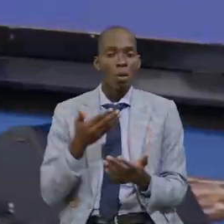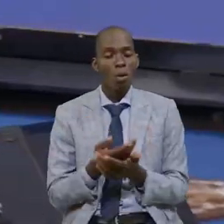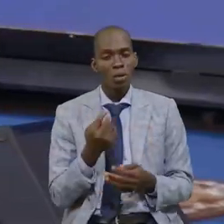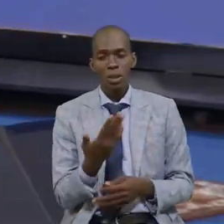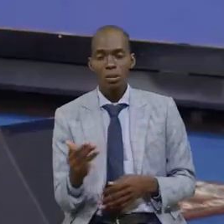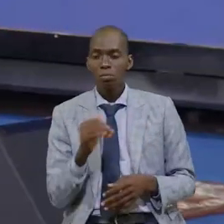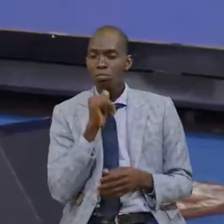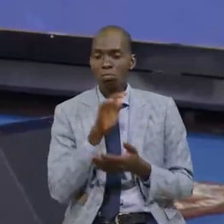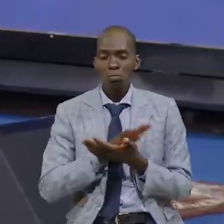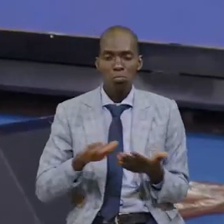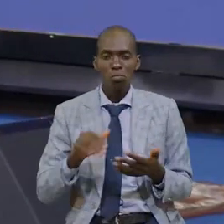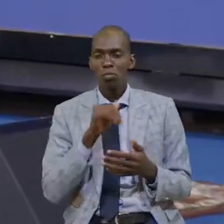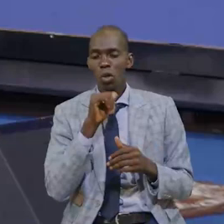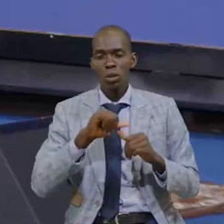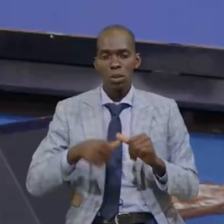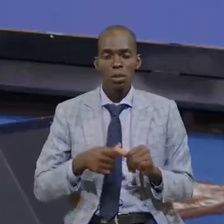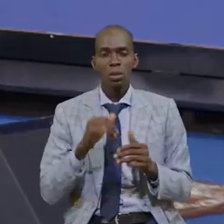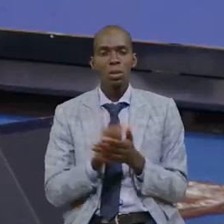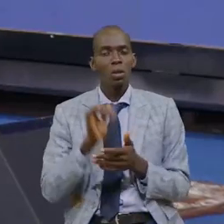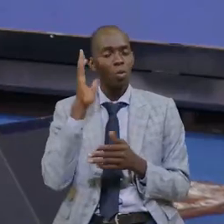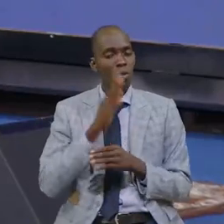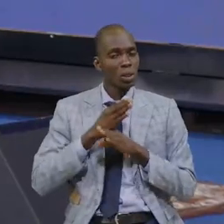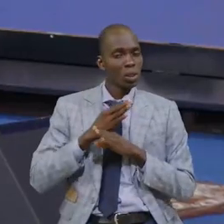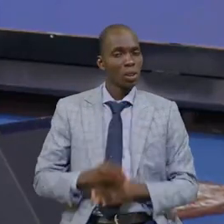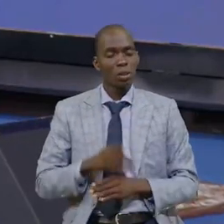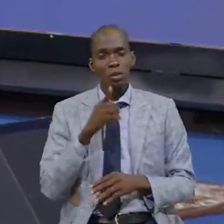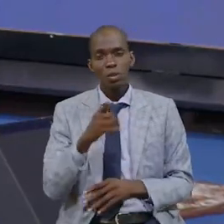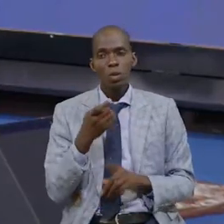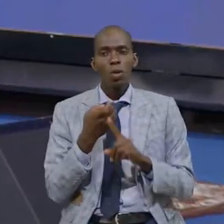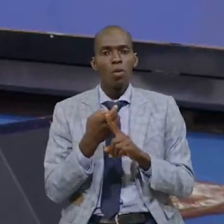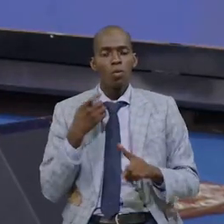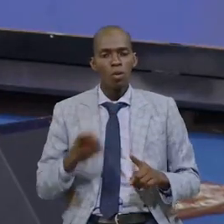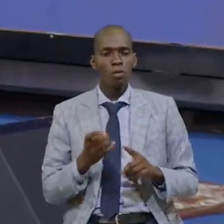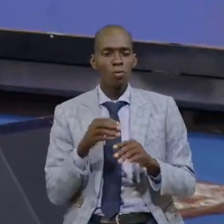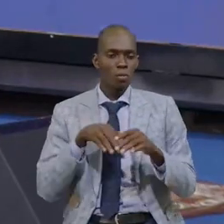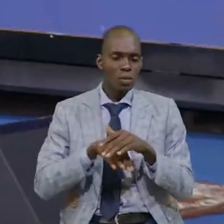Toutes les choses impures d'incirconcision qui t'empêchaient